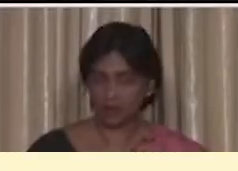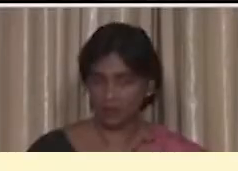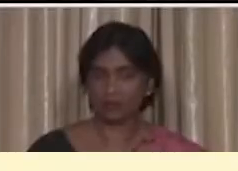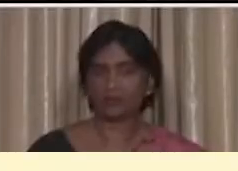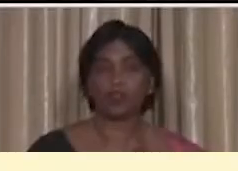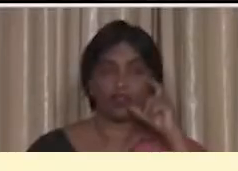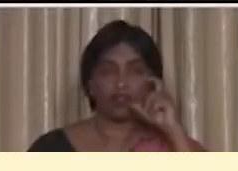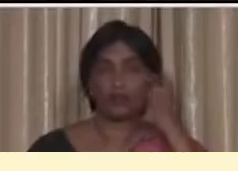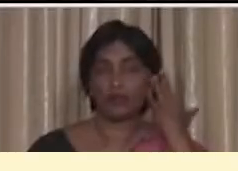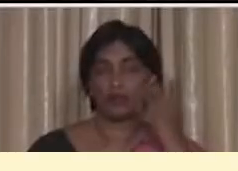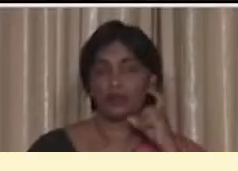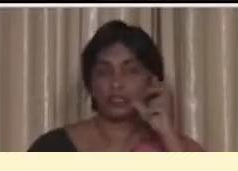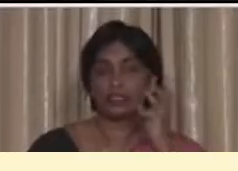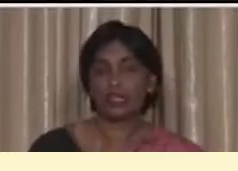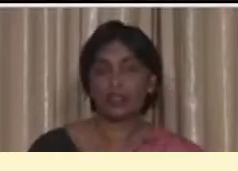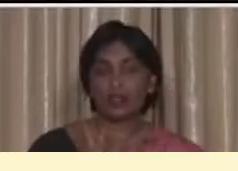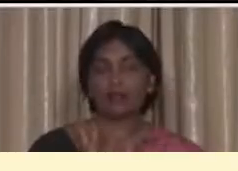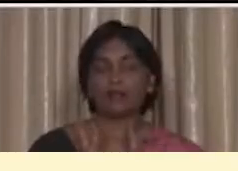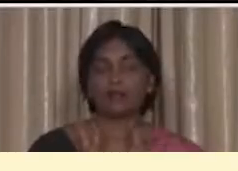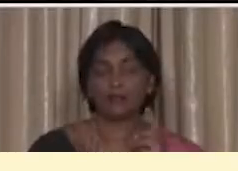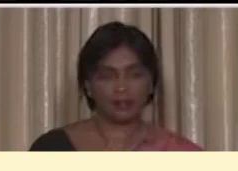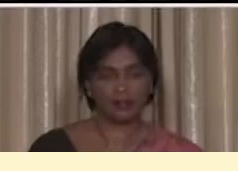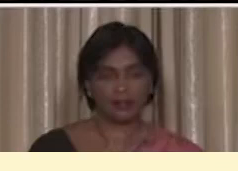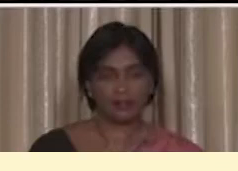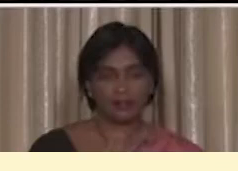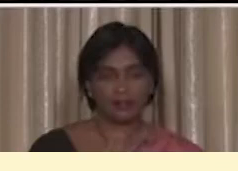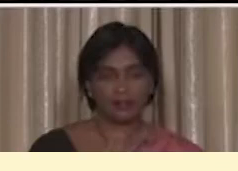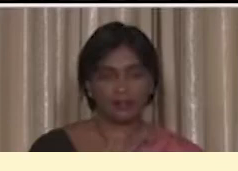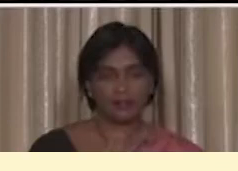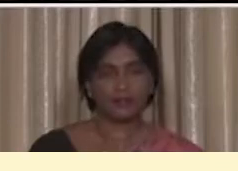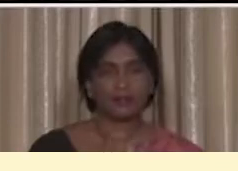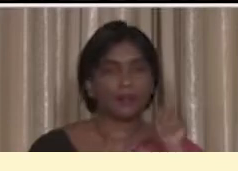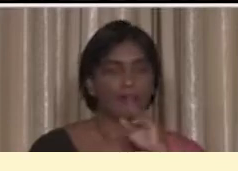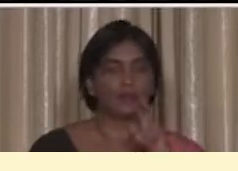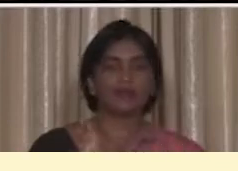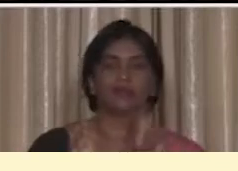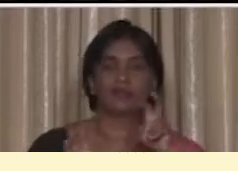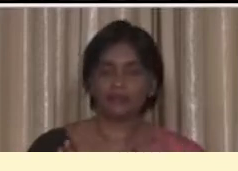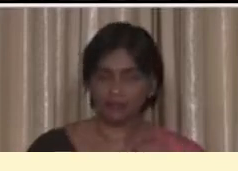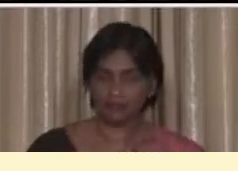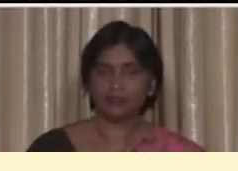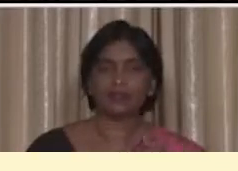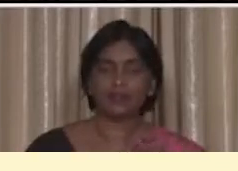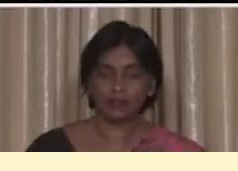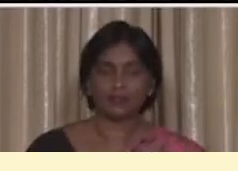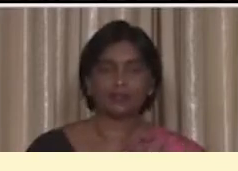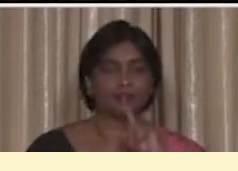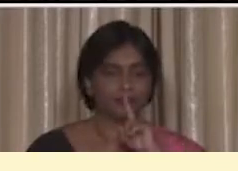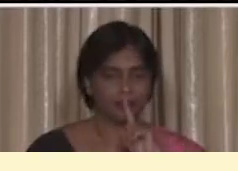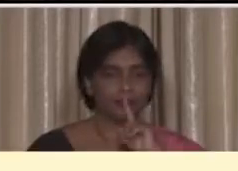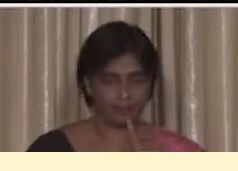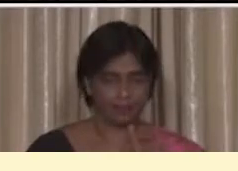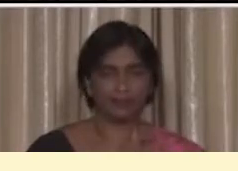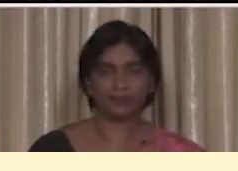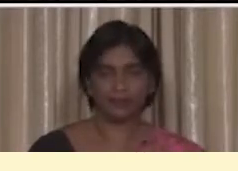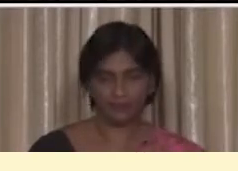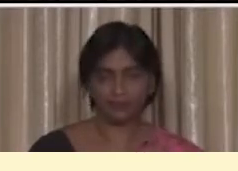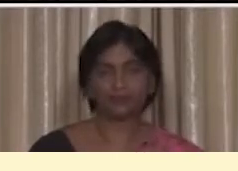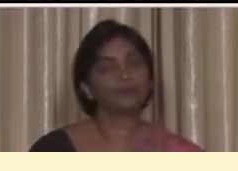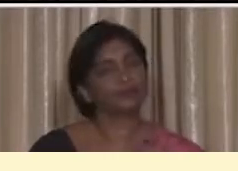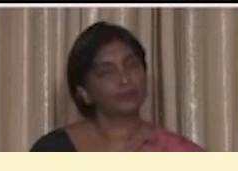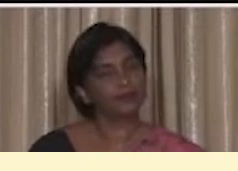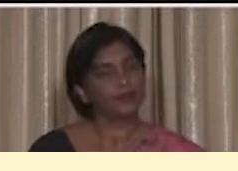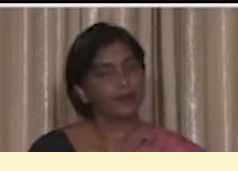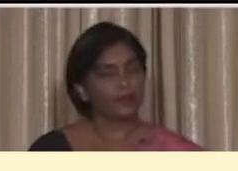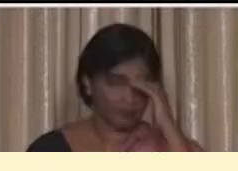දින කොළඹ නගර සභාවේ නගරාධිපතිවන් තනතුර තරම් කරන්න පාර්ලිමේන්තුවෙන් ඉල්ලා අස්වෙන බව මම ඔබතුමාට දැනුම් දෙන්න කැමතියි. ඒ වගේම